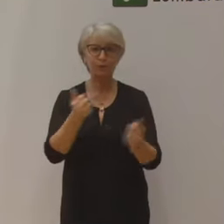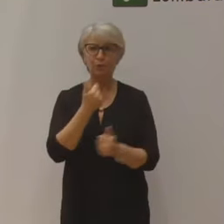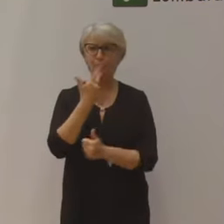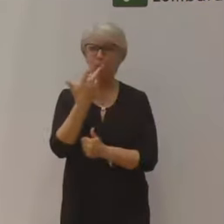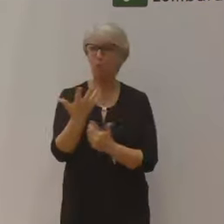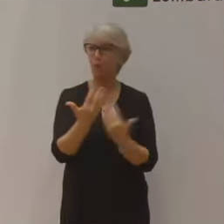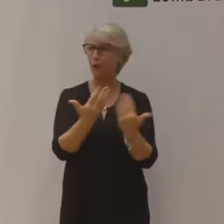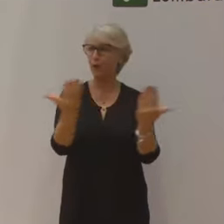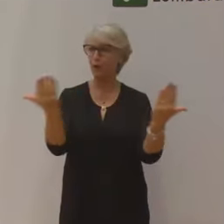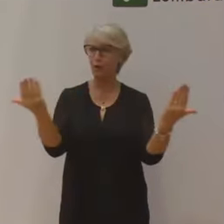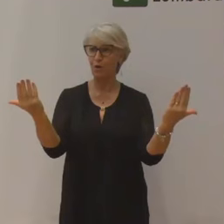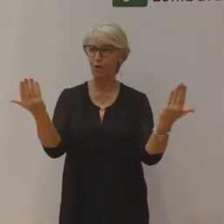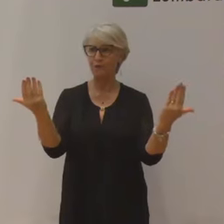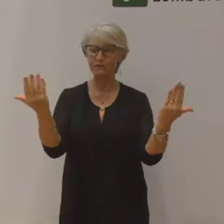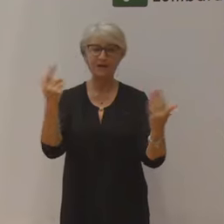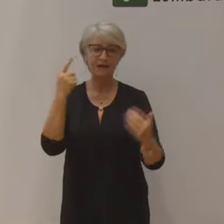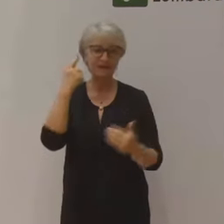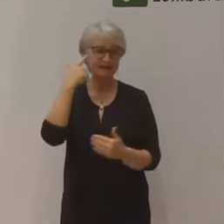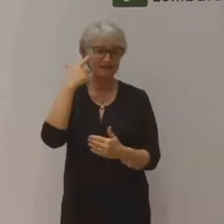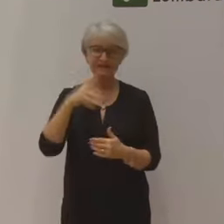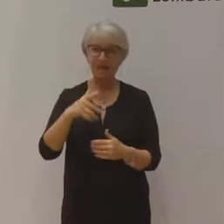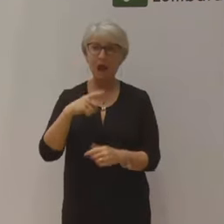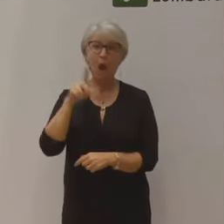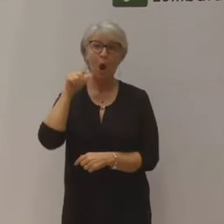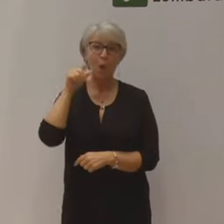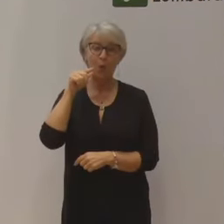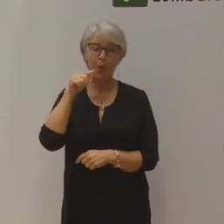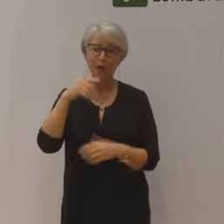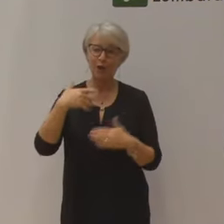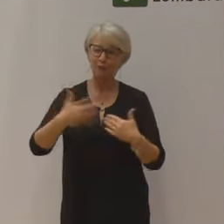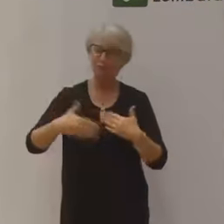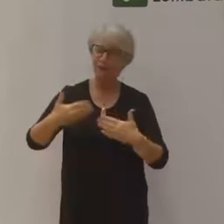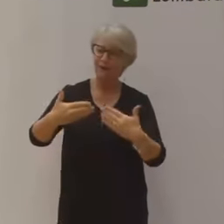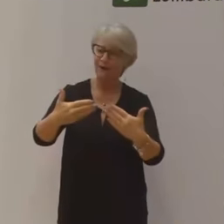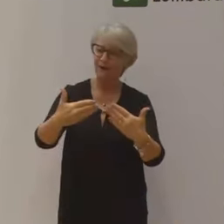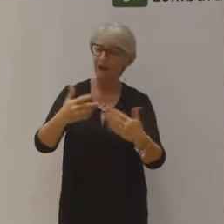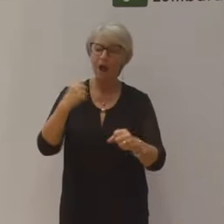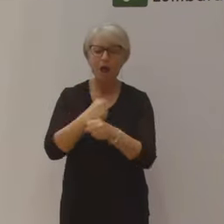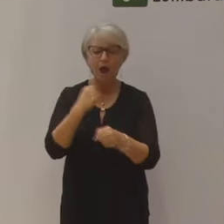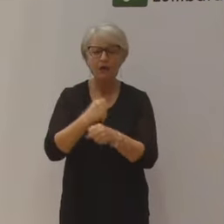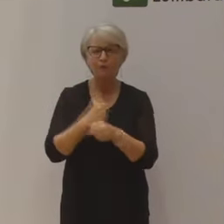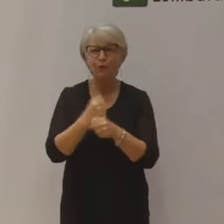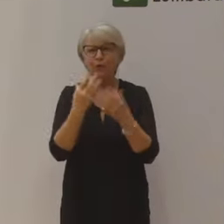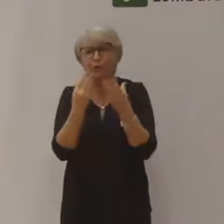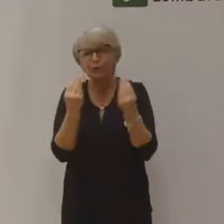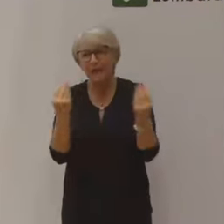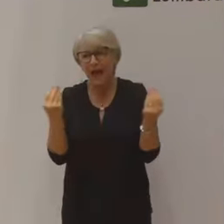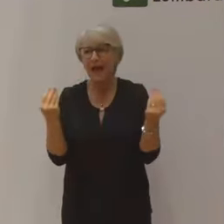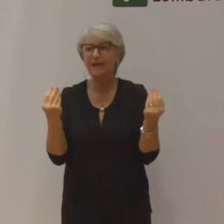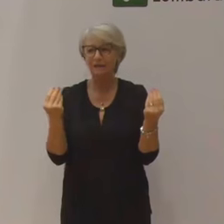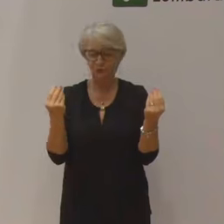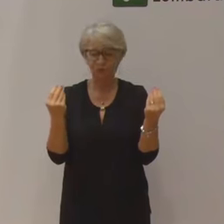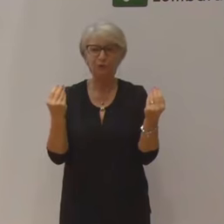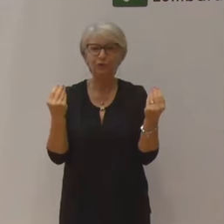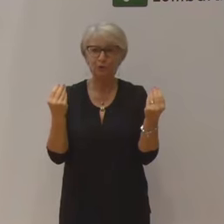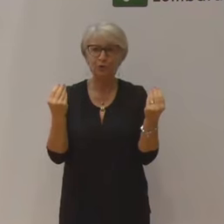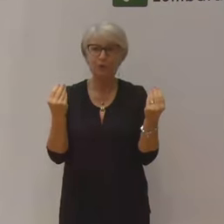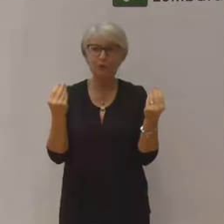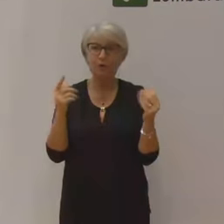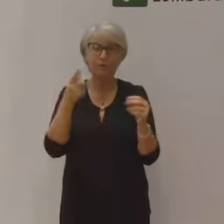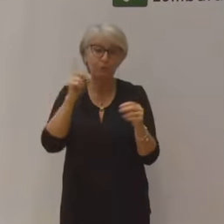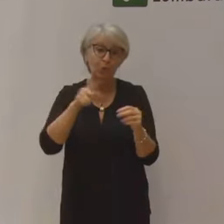numerose, nonostante ci troviamo già a luglio inoltrato, nonostante il tanto lavoro da fare, e nonostante